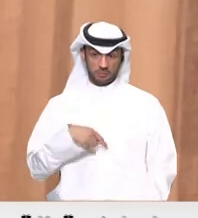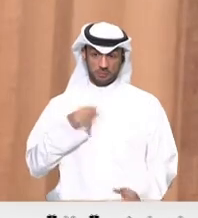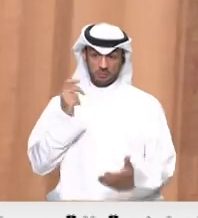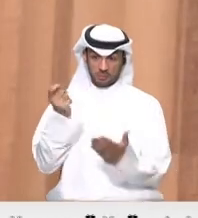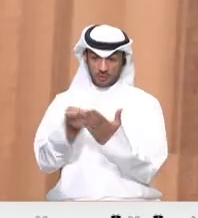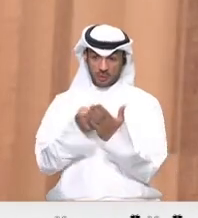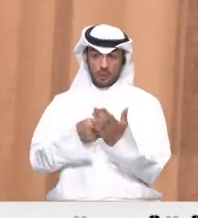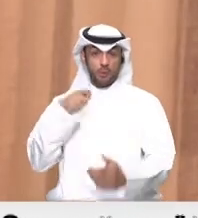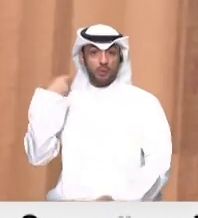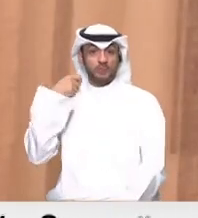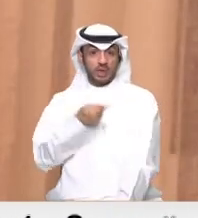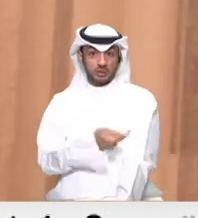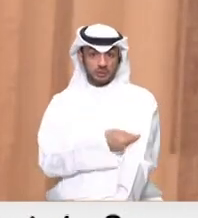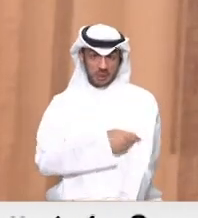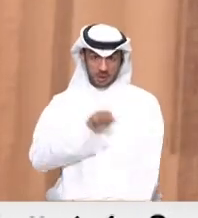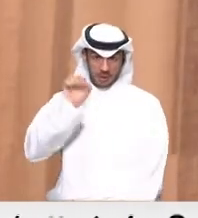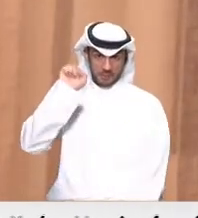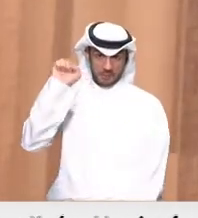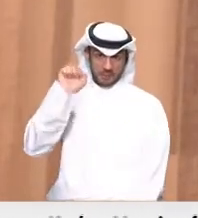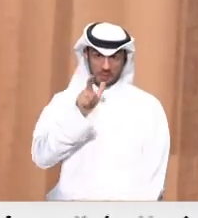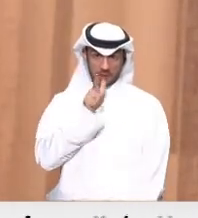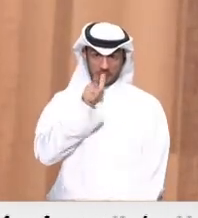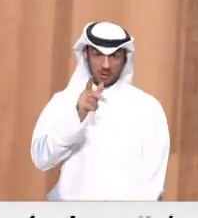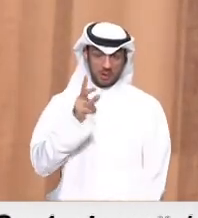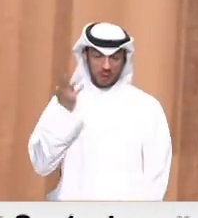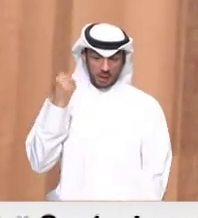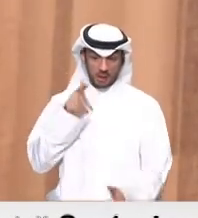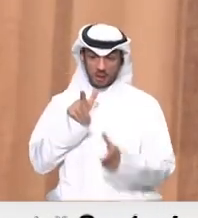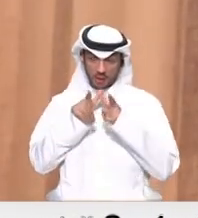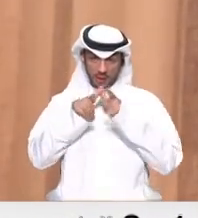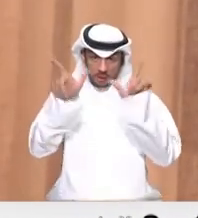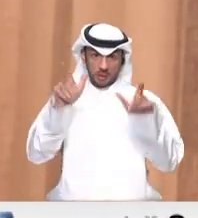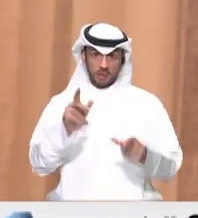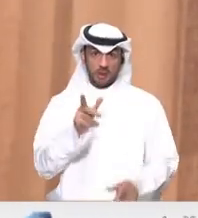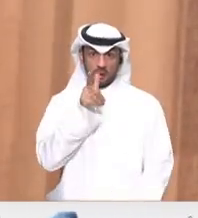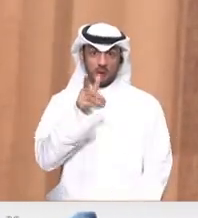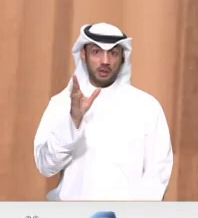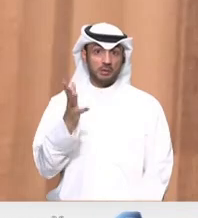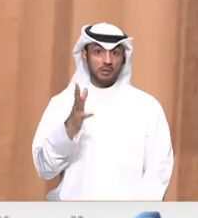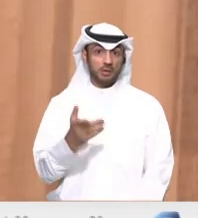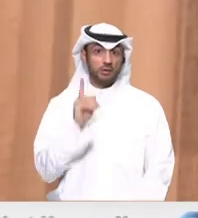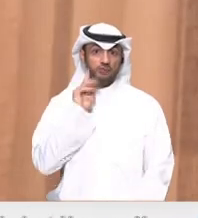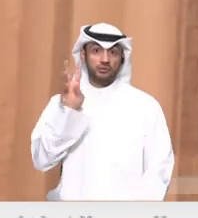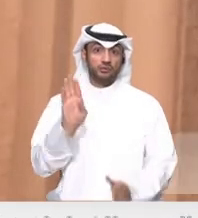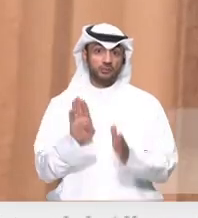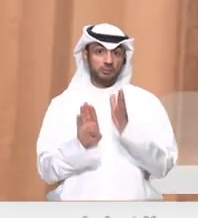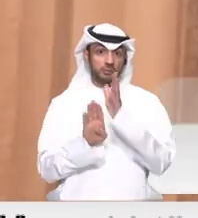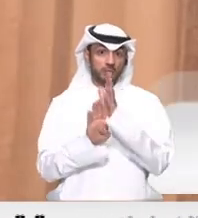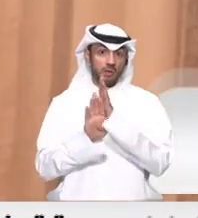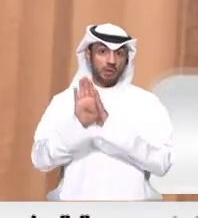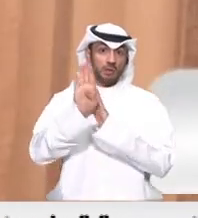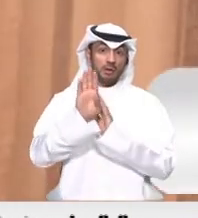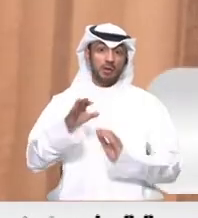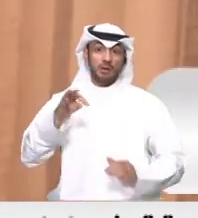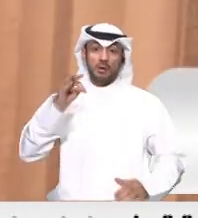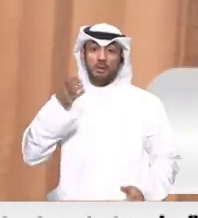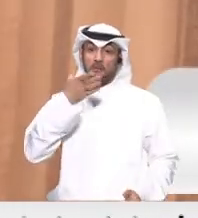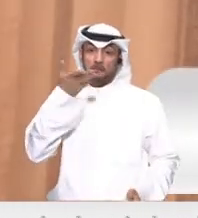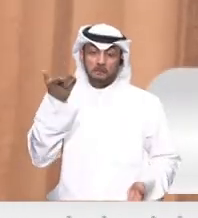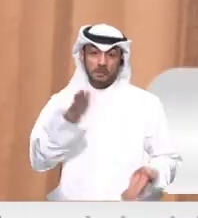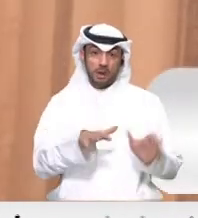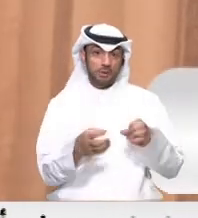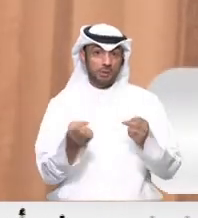لوزارة الصحة التي صدرت للتو. هناك ارتفاع بعدد ضحايا